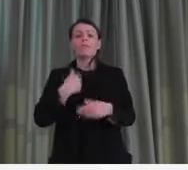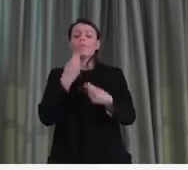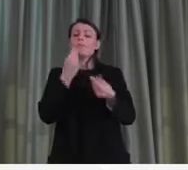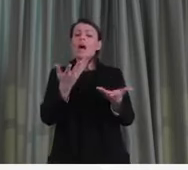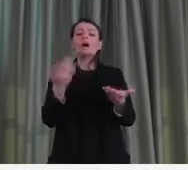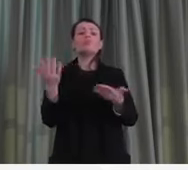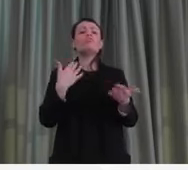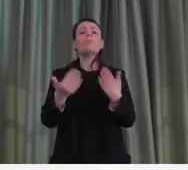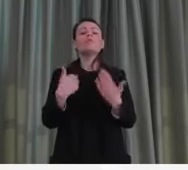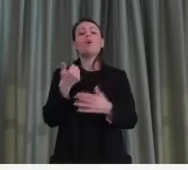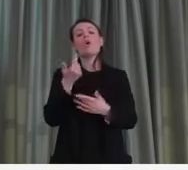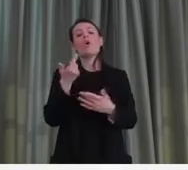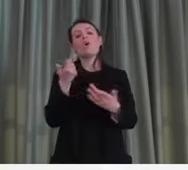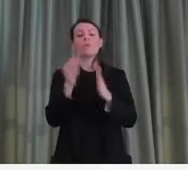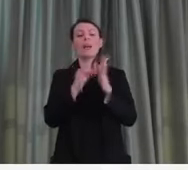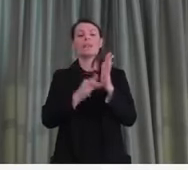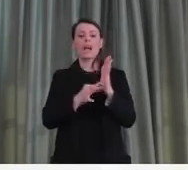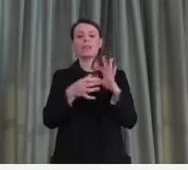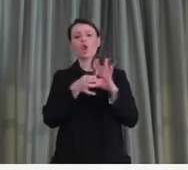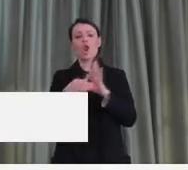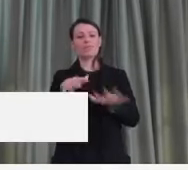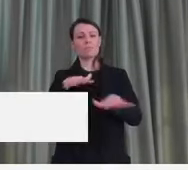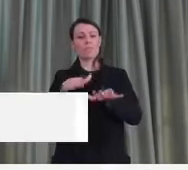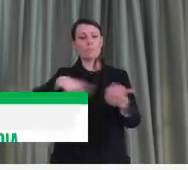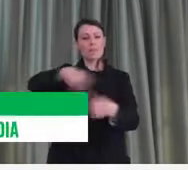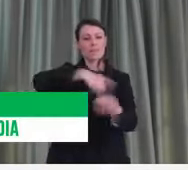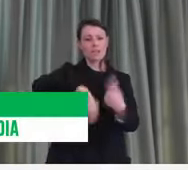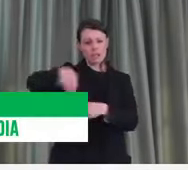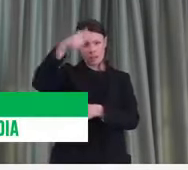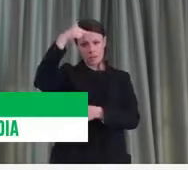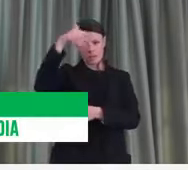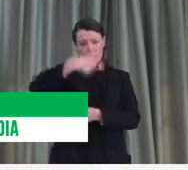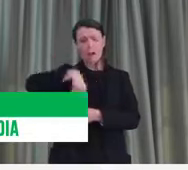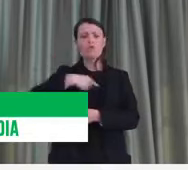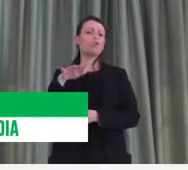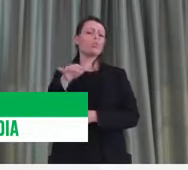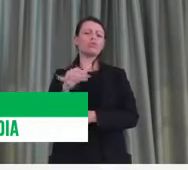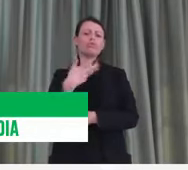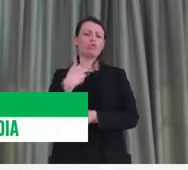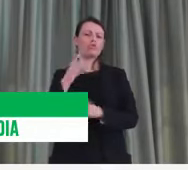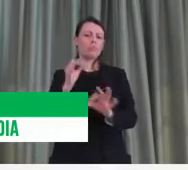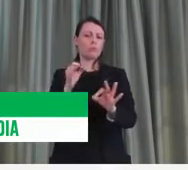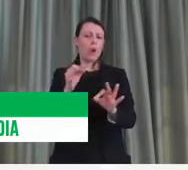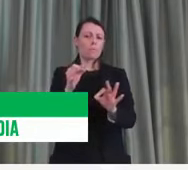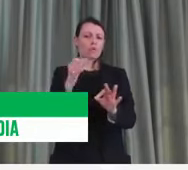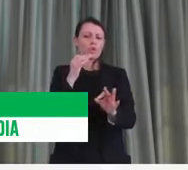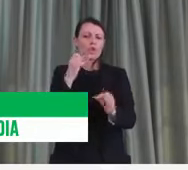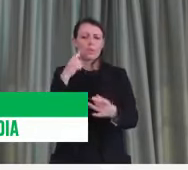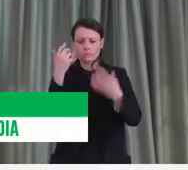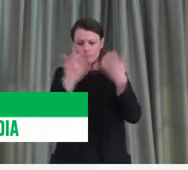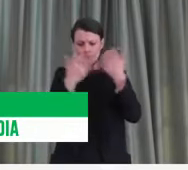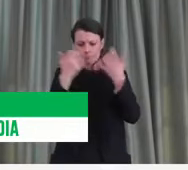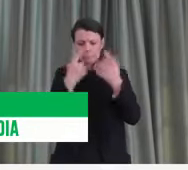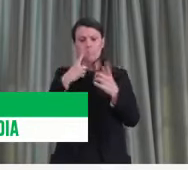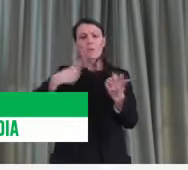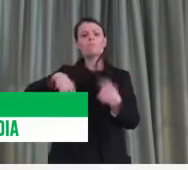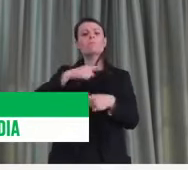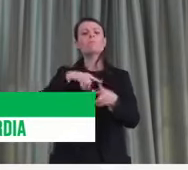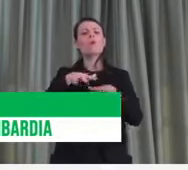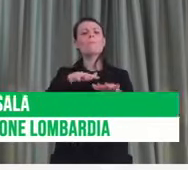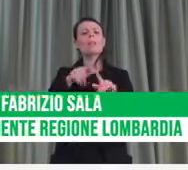voi sapete che ogni noi registriamo la mobilità del giorno del giorno precedente